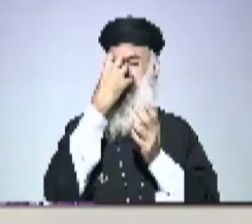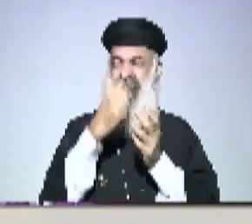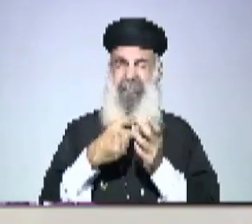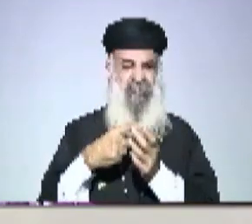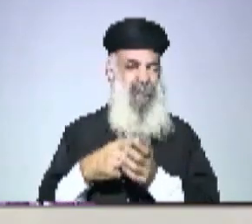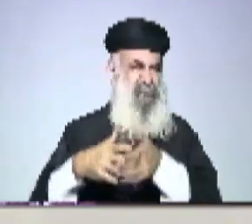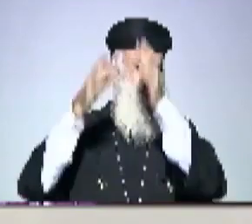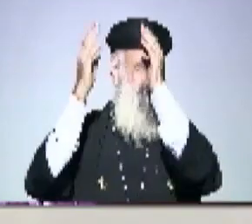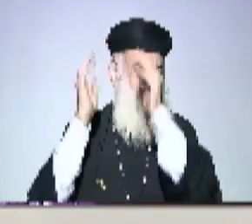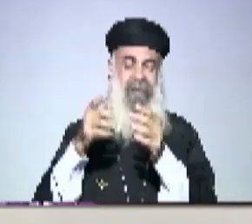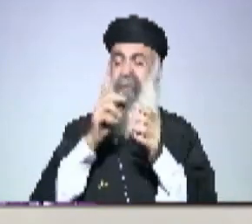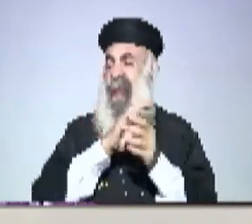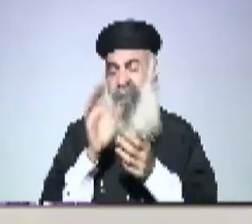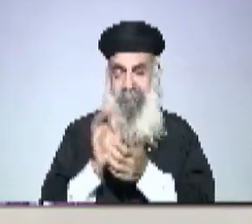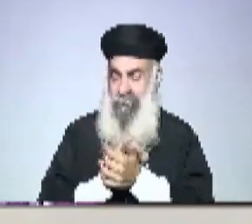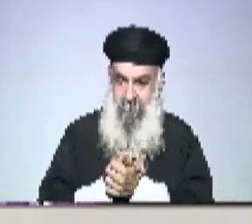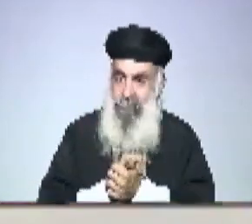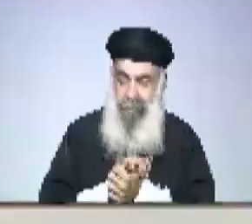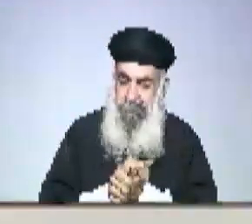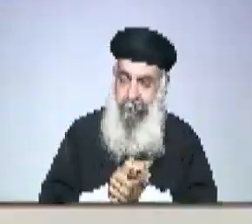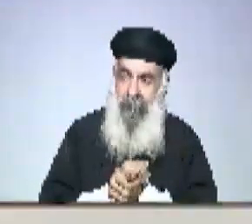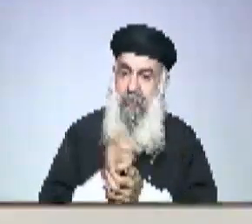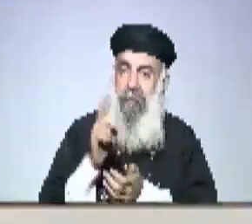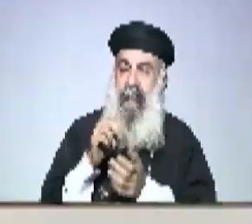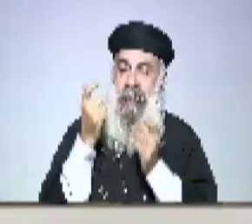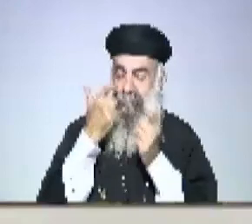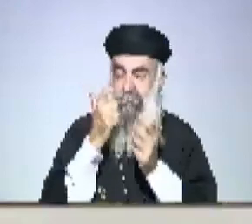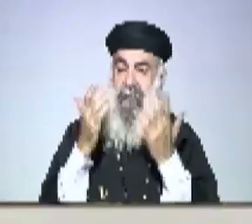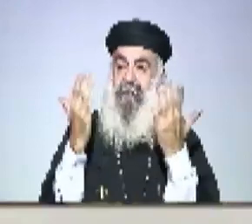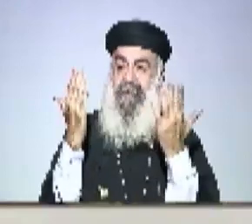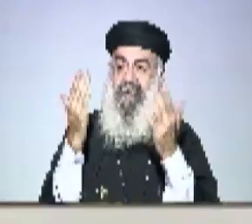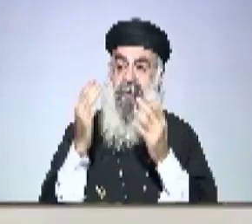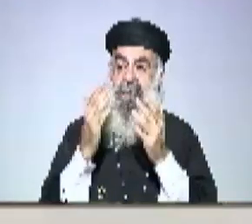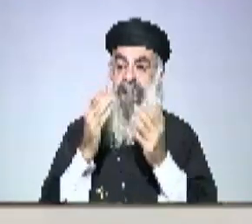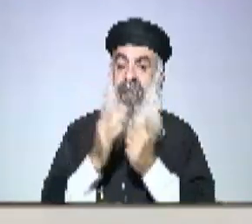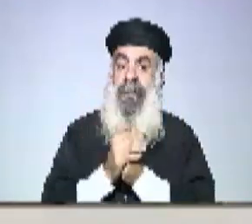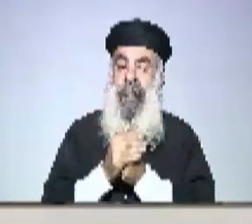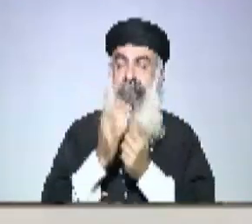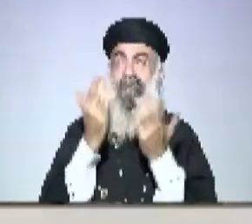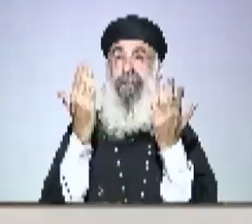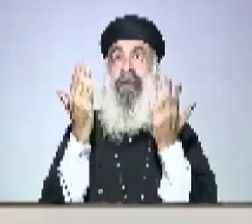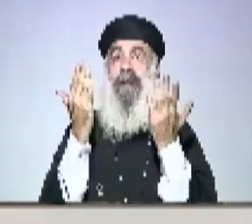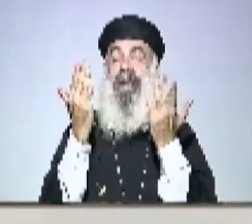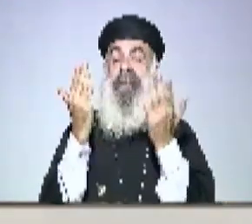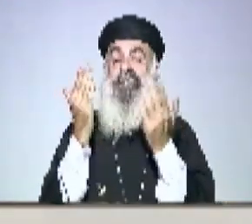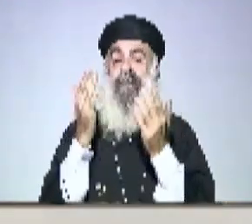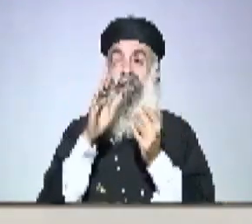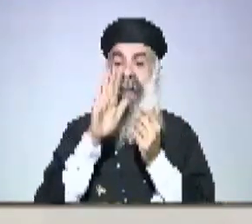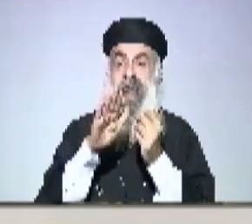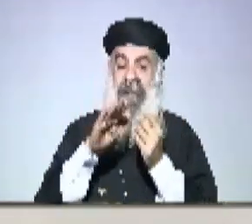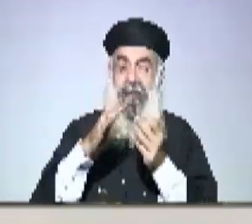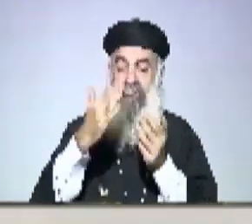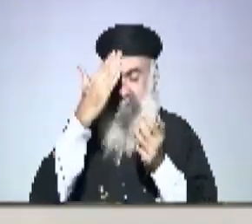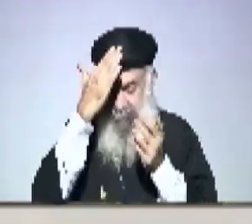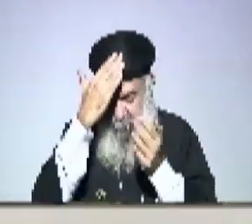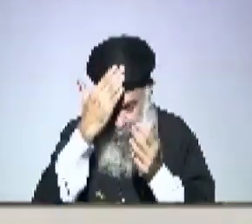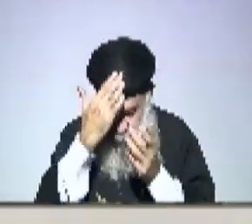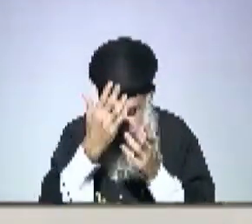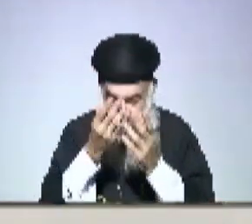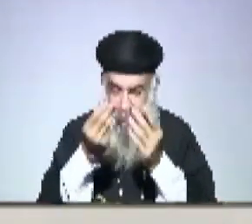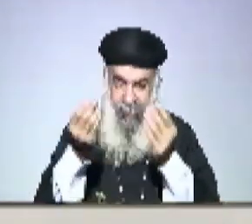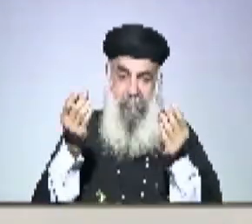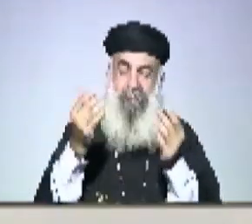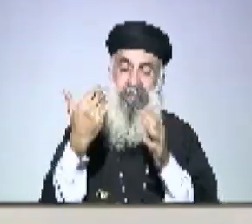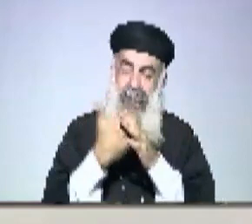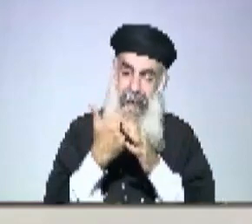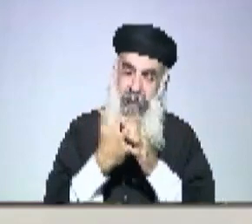تزمر لاحظوا بقى احنا دلوقتي بنصلي في الاوشيه بنقول له يا رب خلي الخير يكتر من